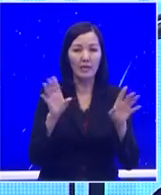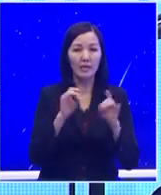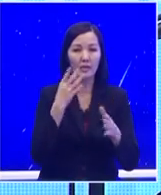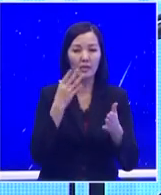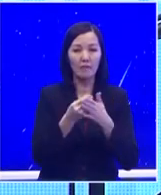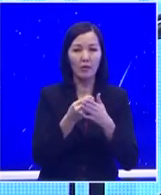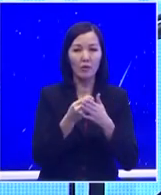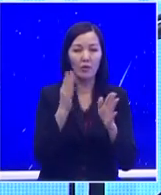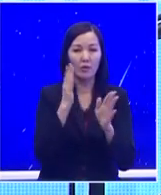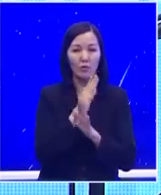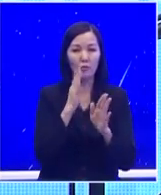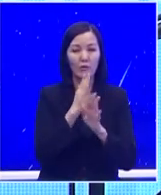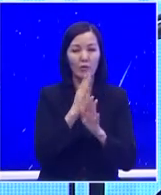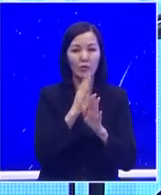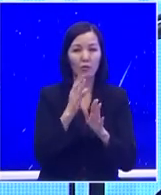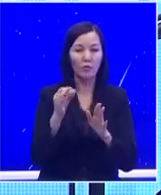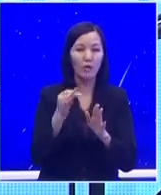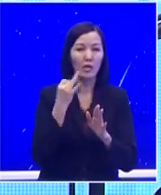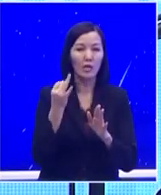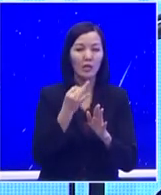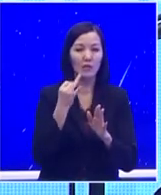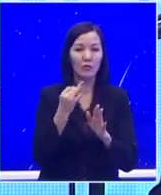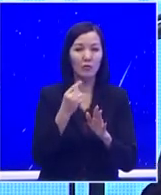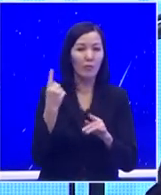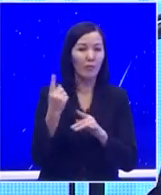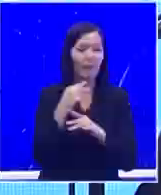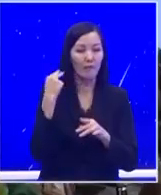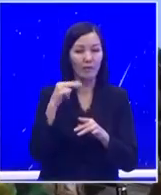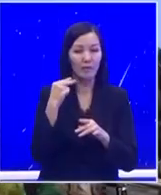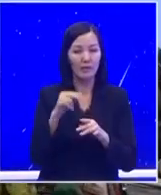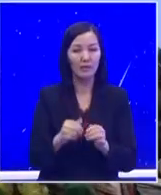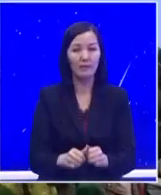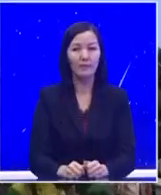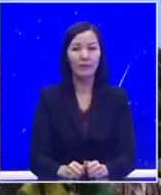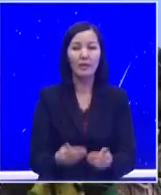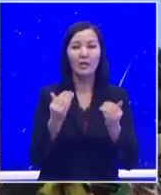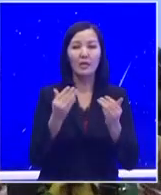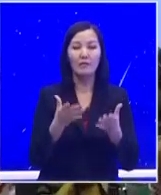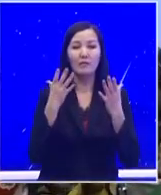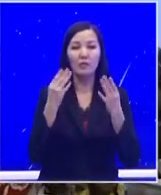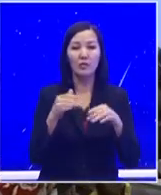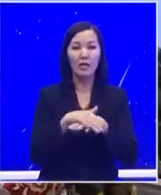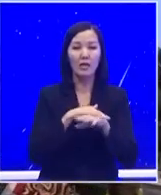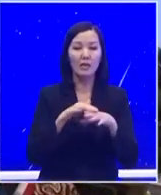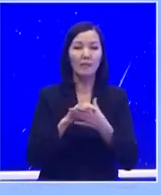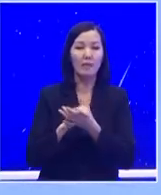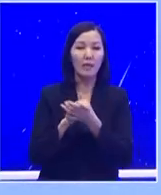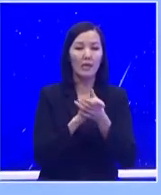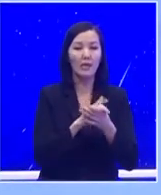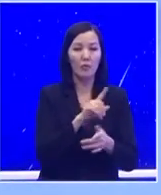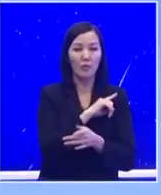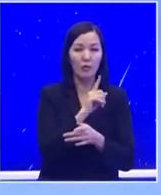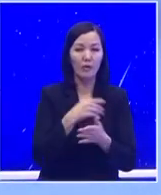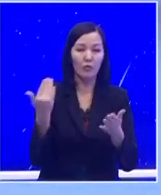свою судьбоносную историю о встрече с первым президентом. И сегодня Ассамблея продолжает содействовать укреплению